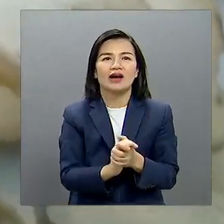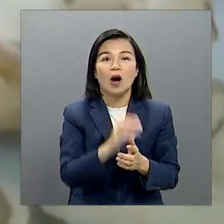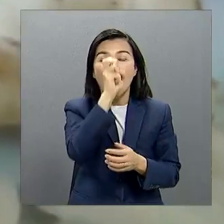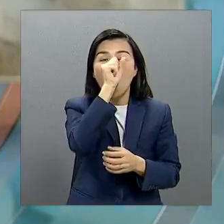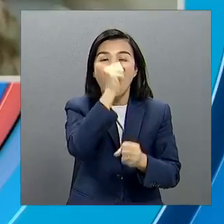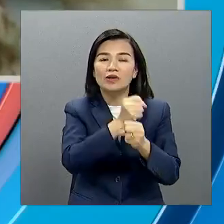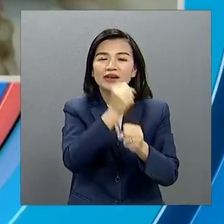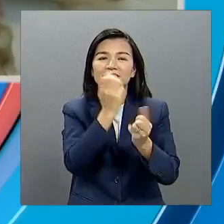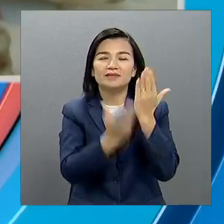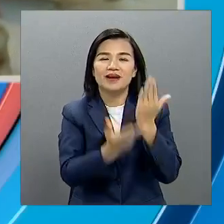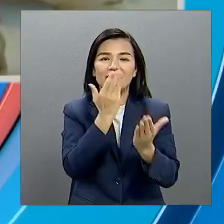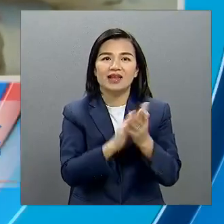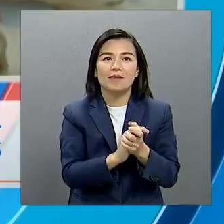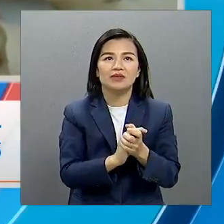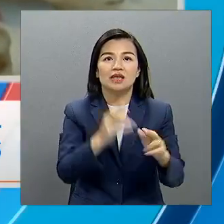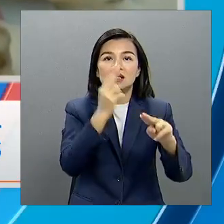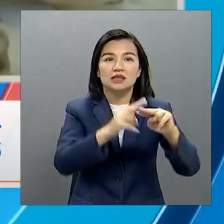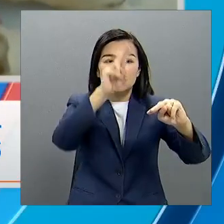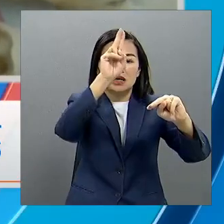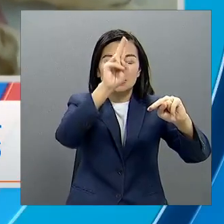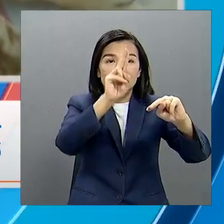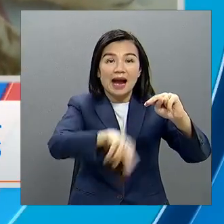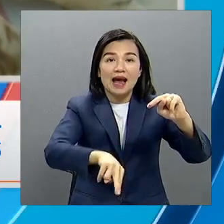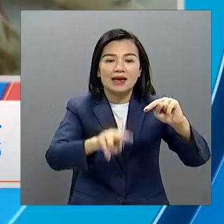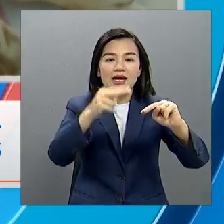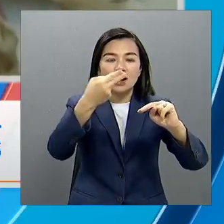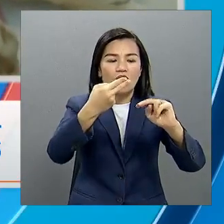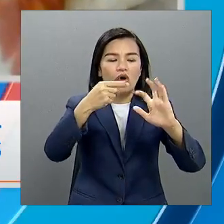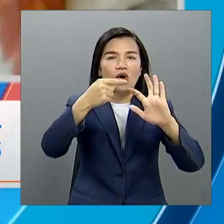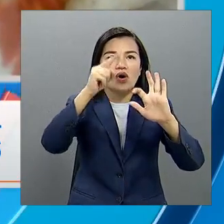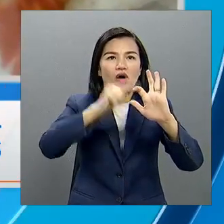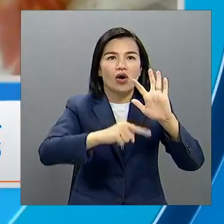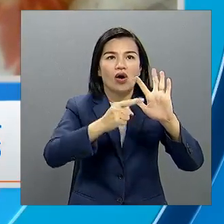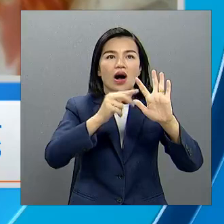กว่าเห็ดไข่ห่านเนี่ยเพราะว่าตัวดอกอะค่ะเป็นดอกตุ้มลักษณะเนี่ยจะเป็นแบบรีรี